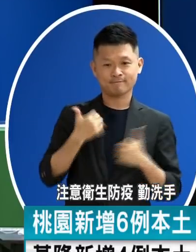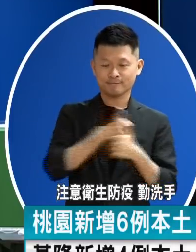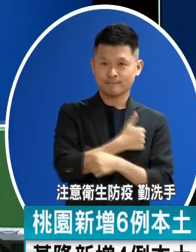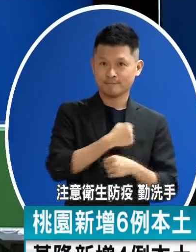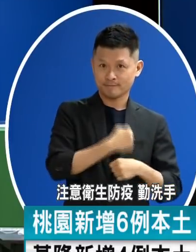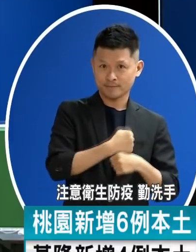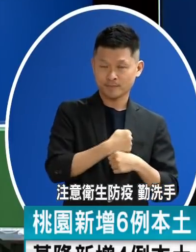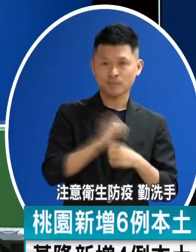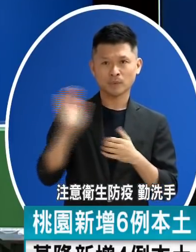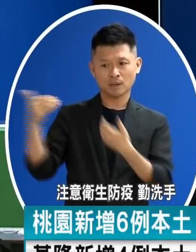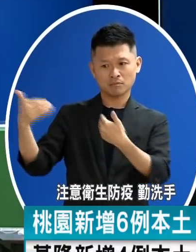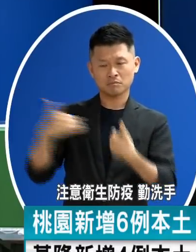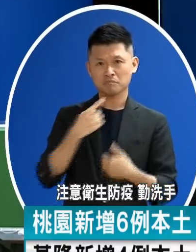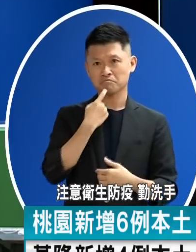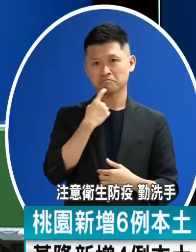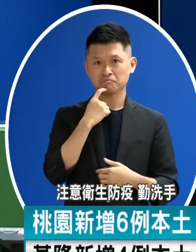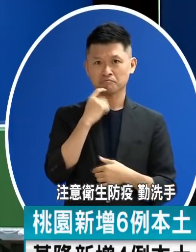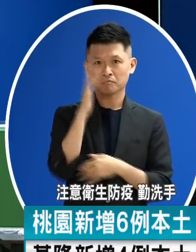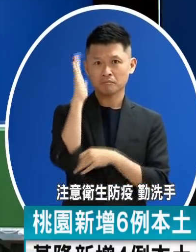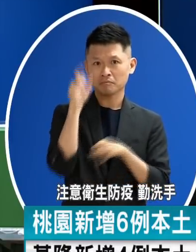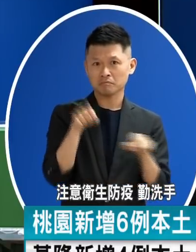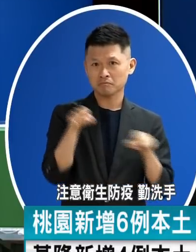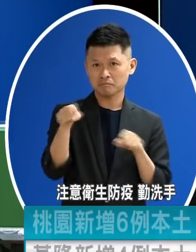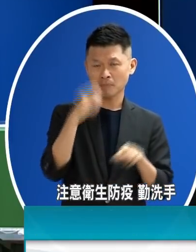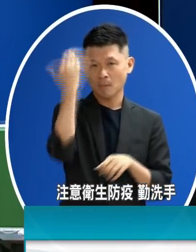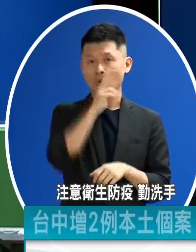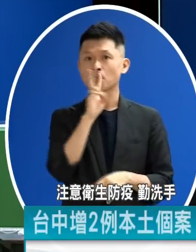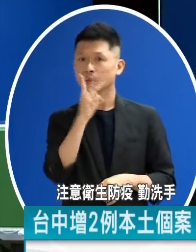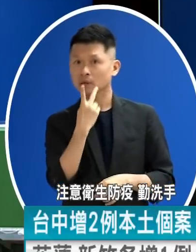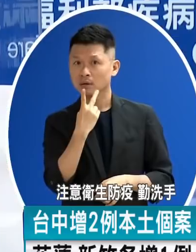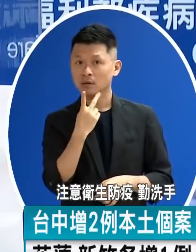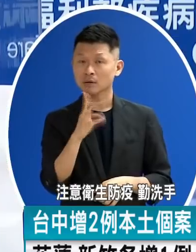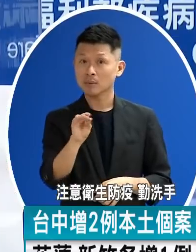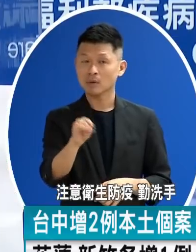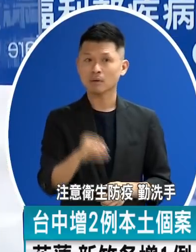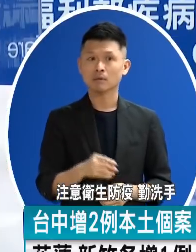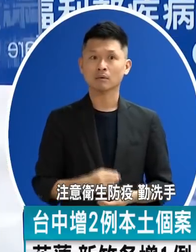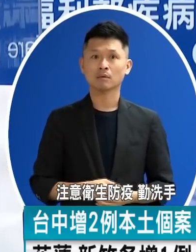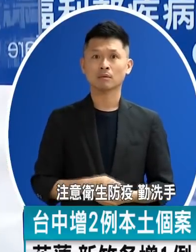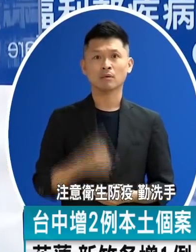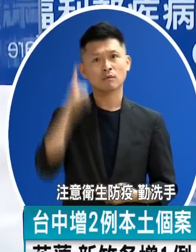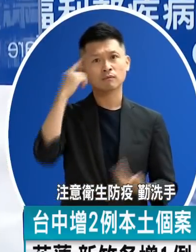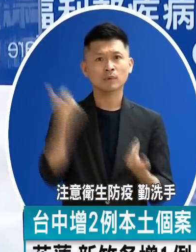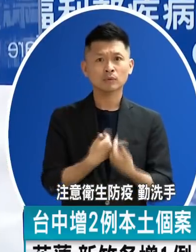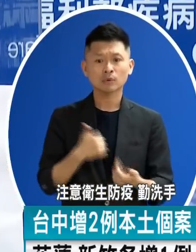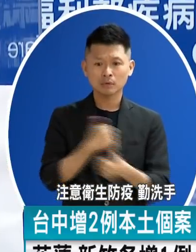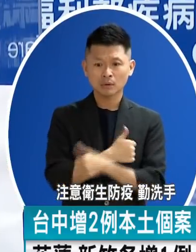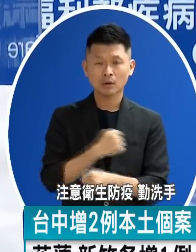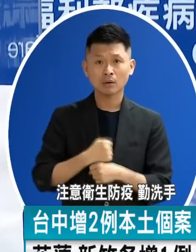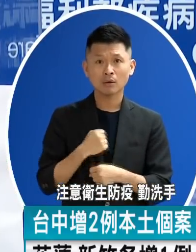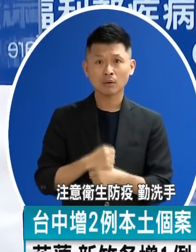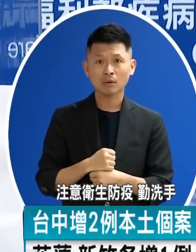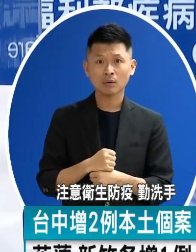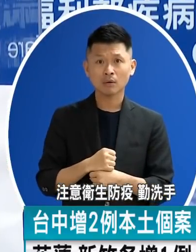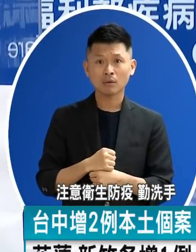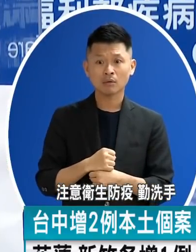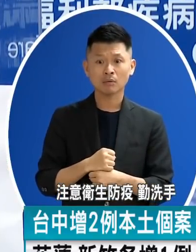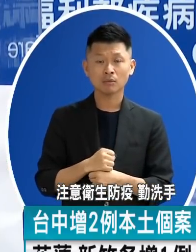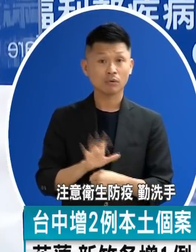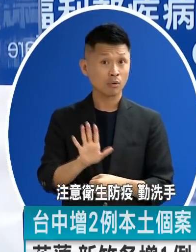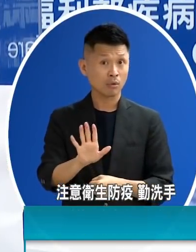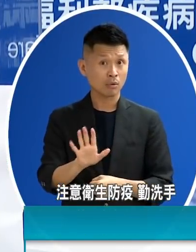争取，遭到质疑说政策是否有法夹弯。谢谢。 我们什么时候反对代工？